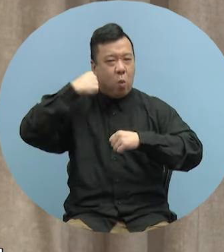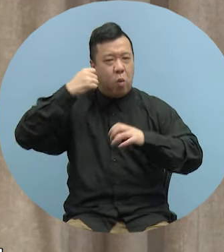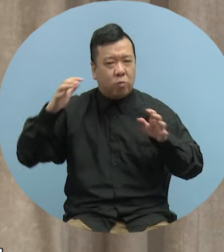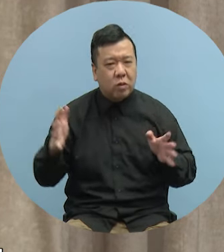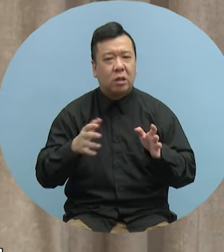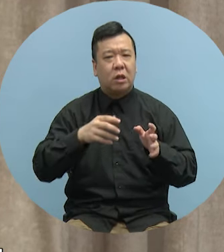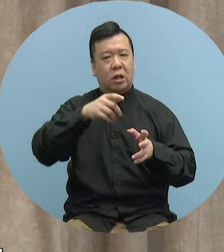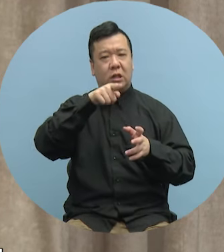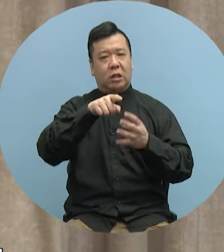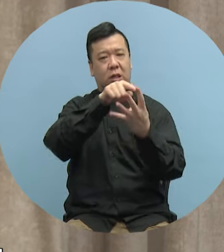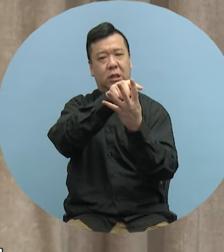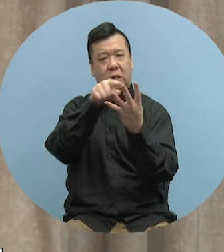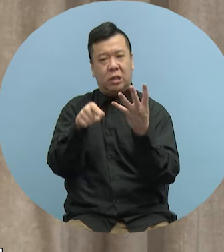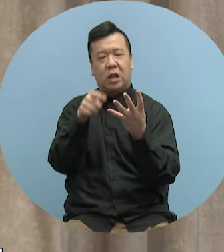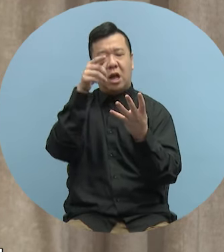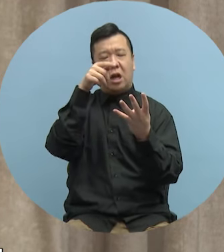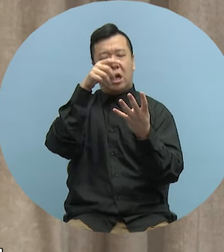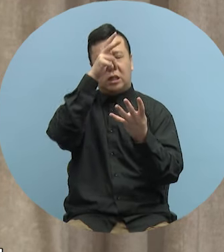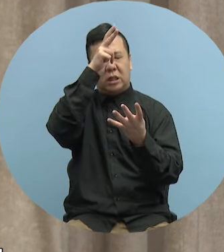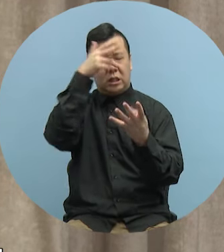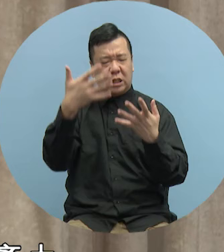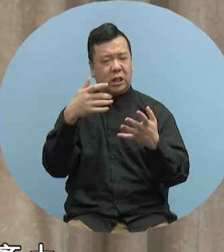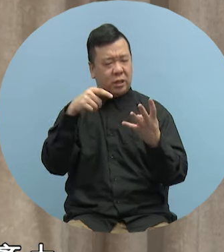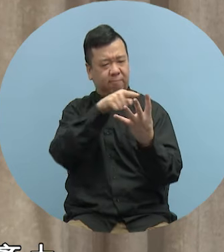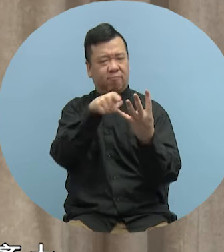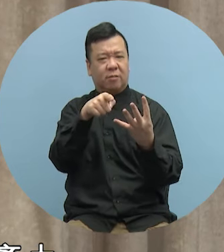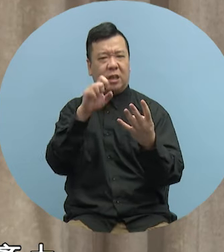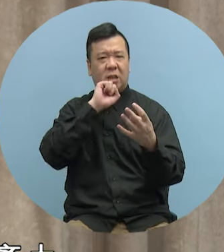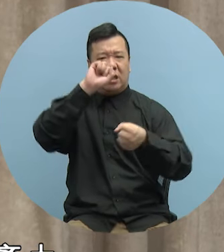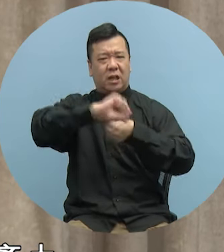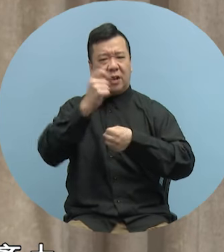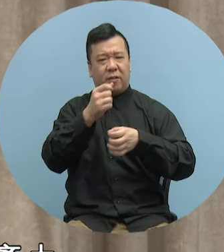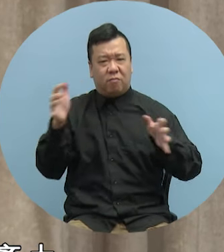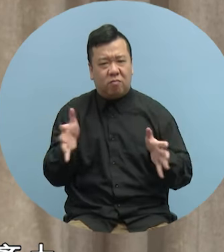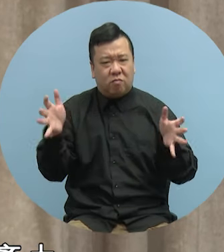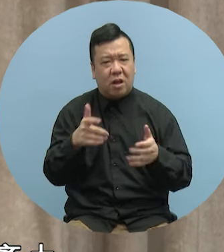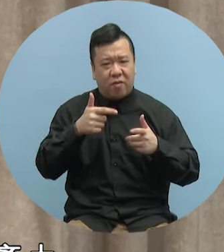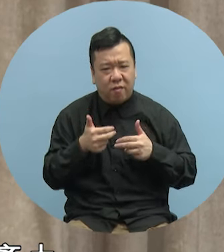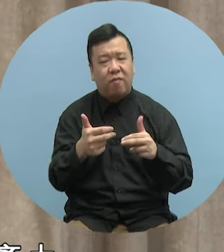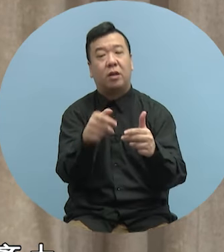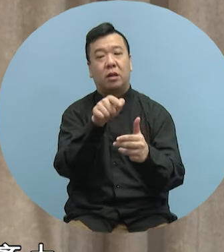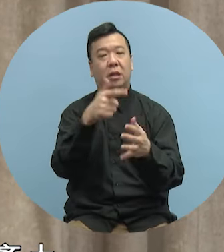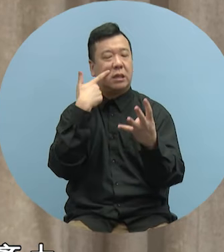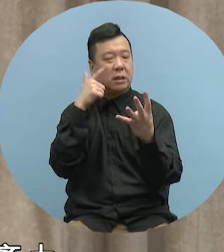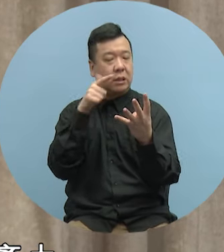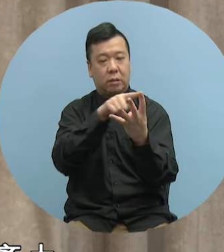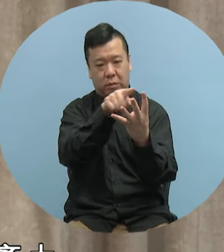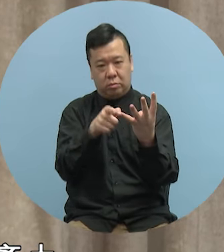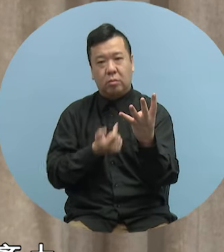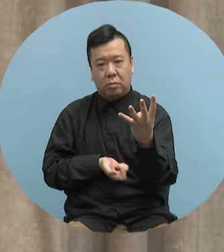区政府正从四大方向加快因地制宜发展新技生